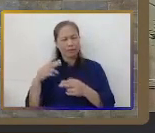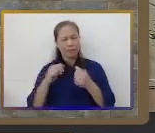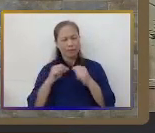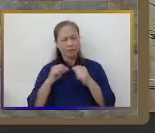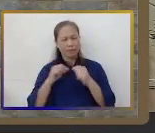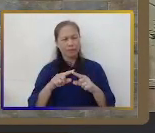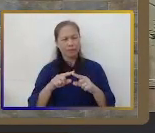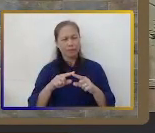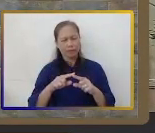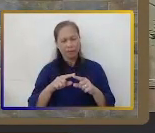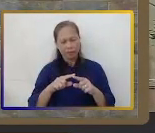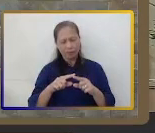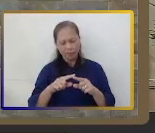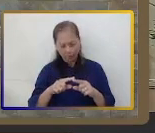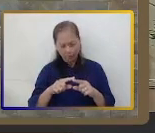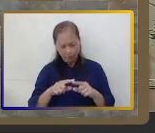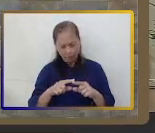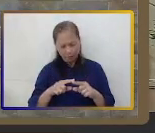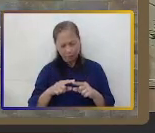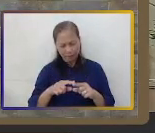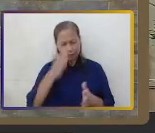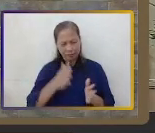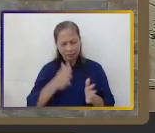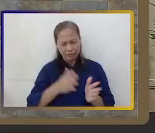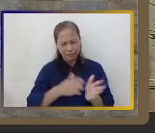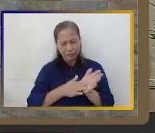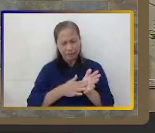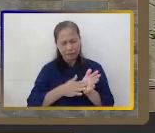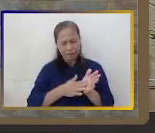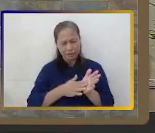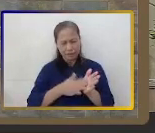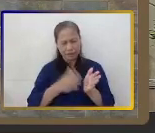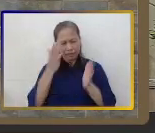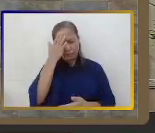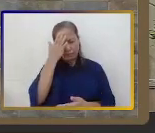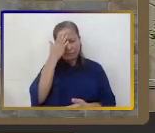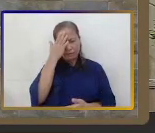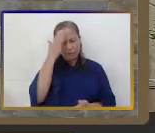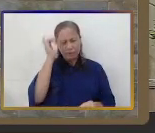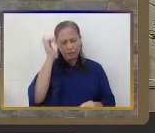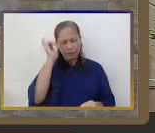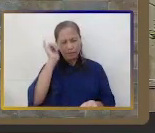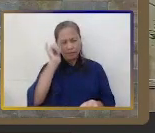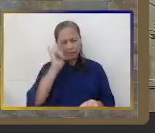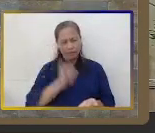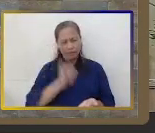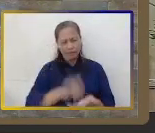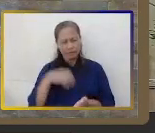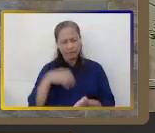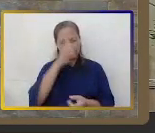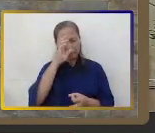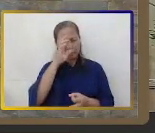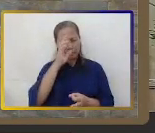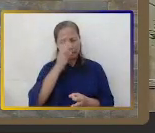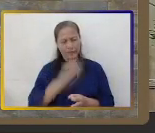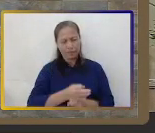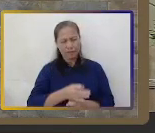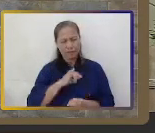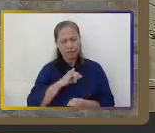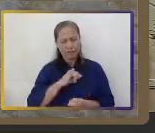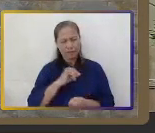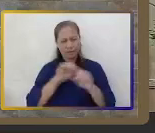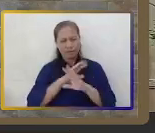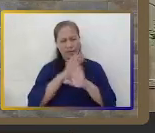to give us all Oh God the excitement for the service knowing Panginoon na ang pananampalataya po ninyo ay nagiging